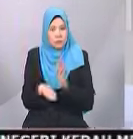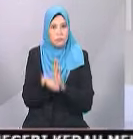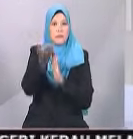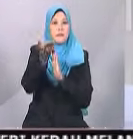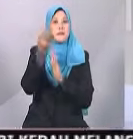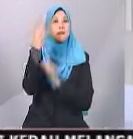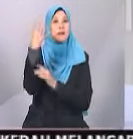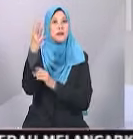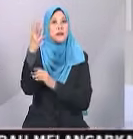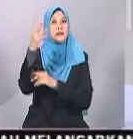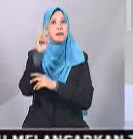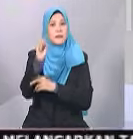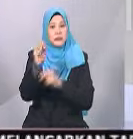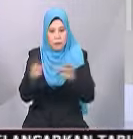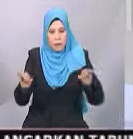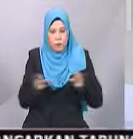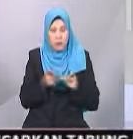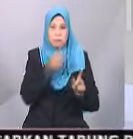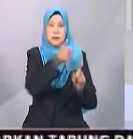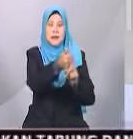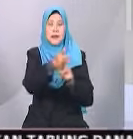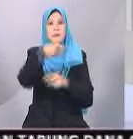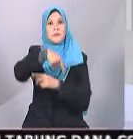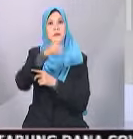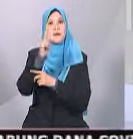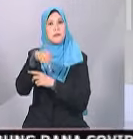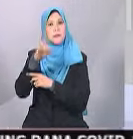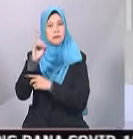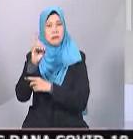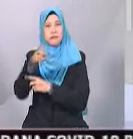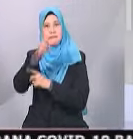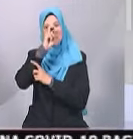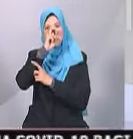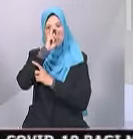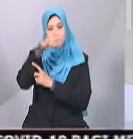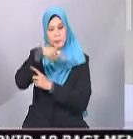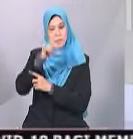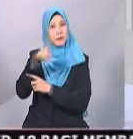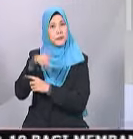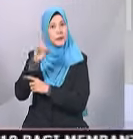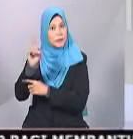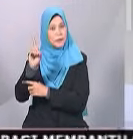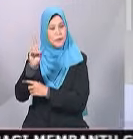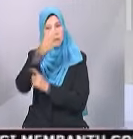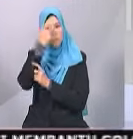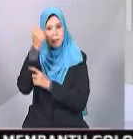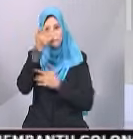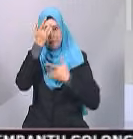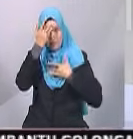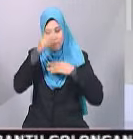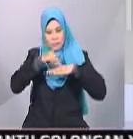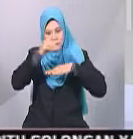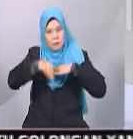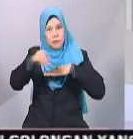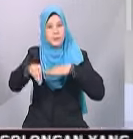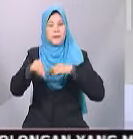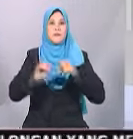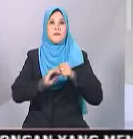14 kes. Kawasan itu dikenakan Perintah Kawalan Pergerakan diperketatkan PKPD berikutan jangkitan